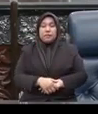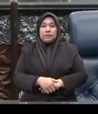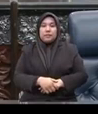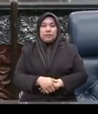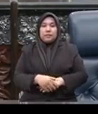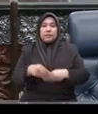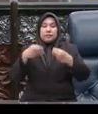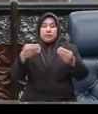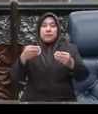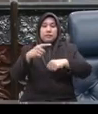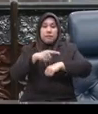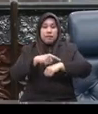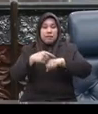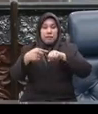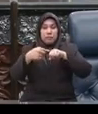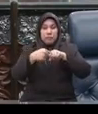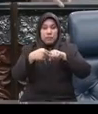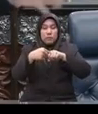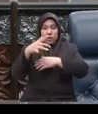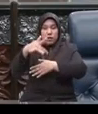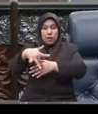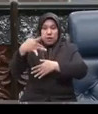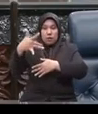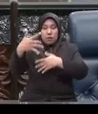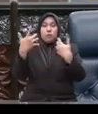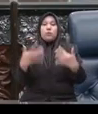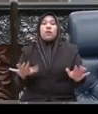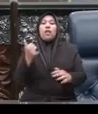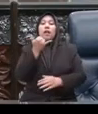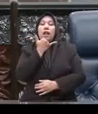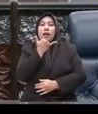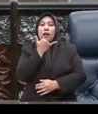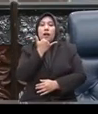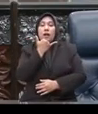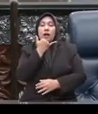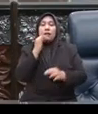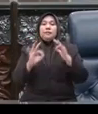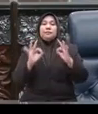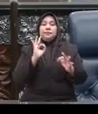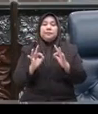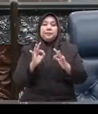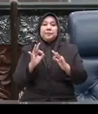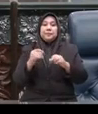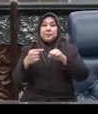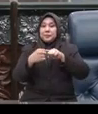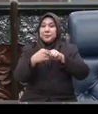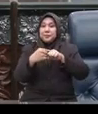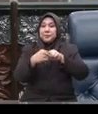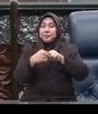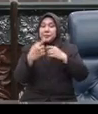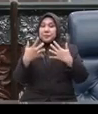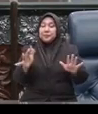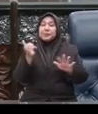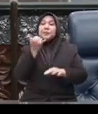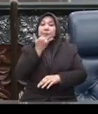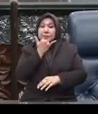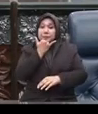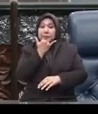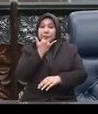masa tuduhan awal tersebut dulu udah salah kalau tuduhan awal dahulu salah